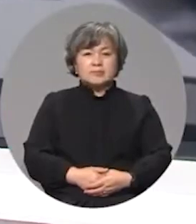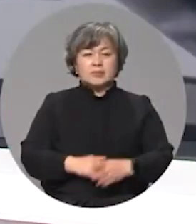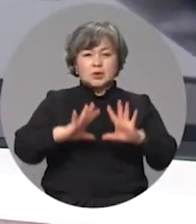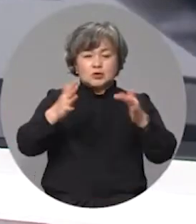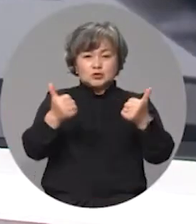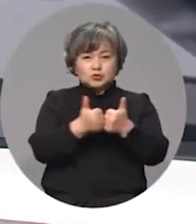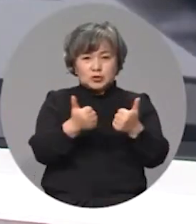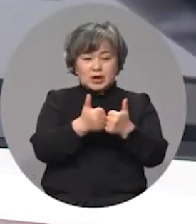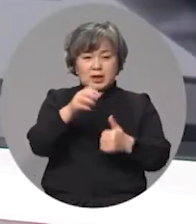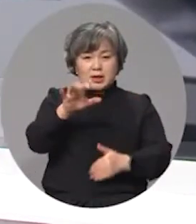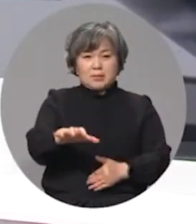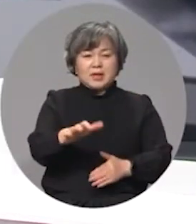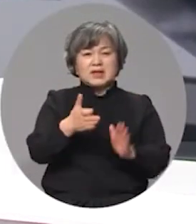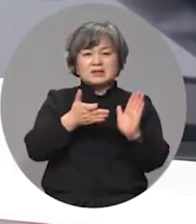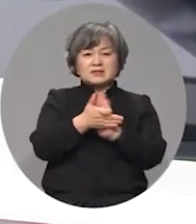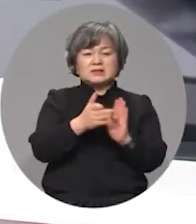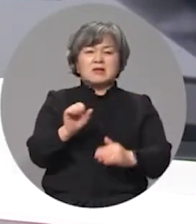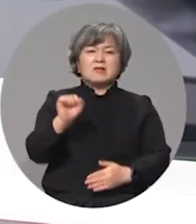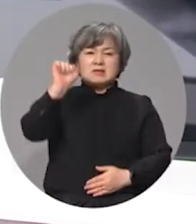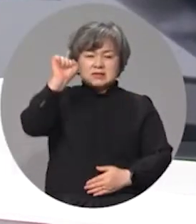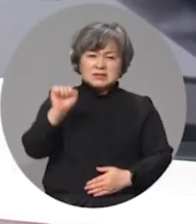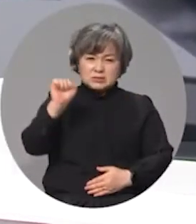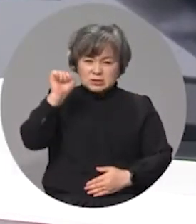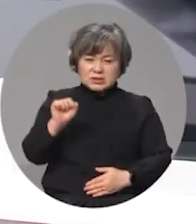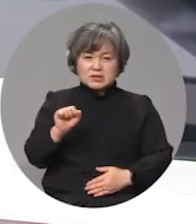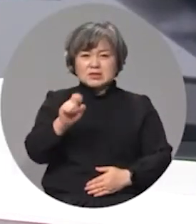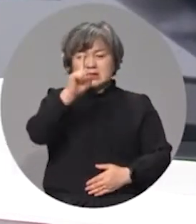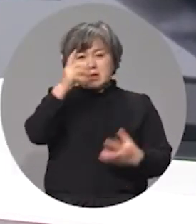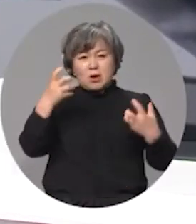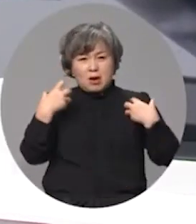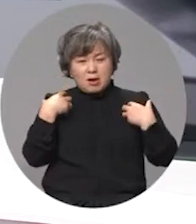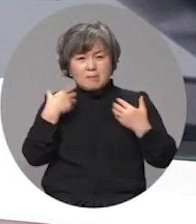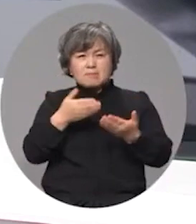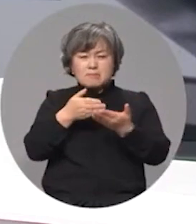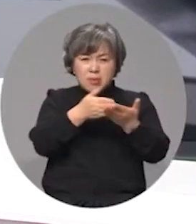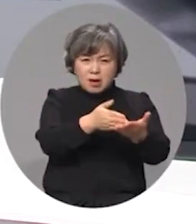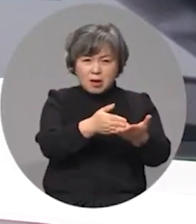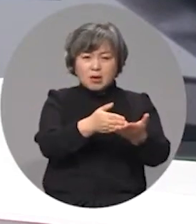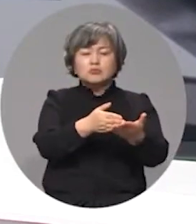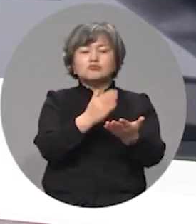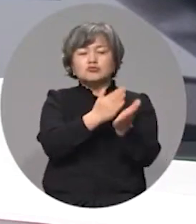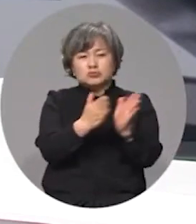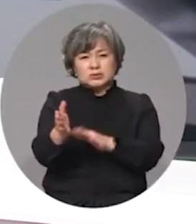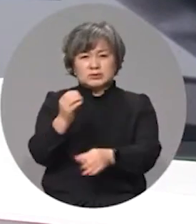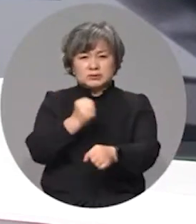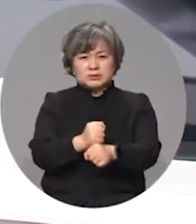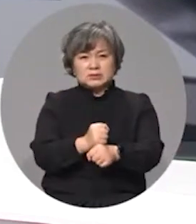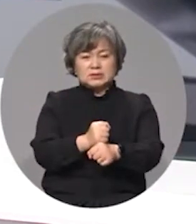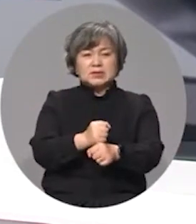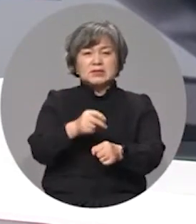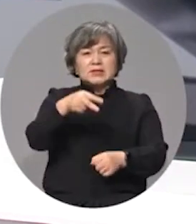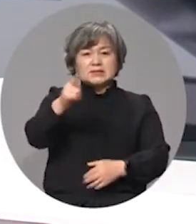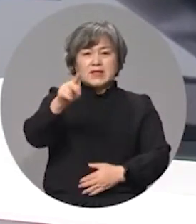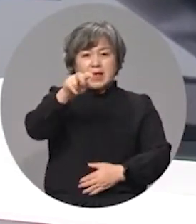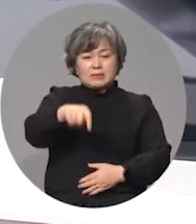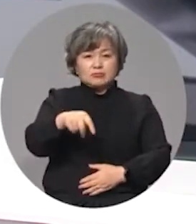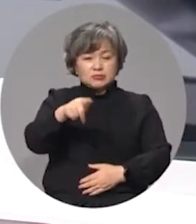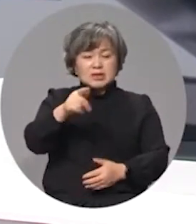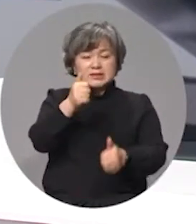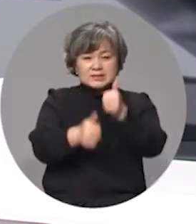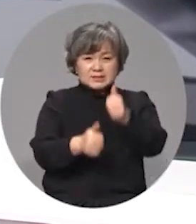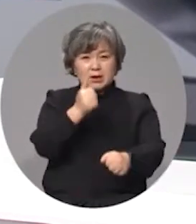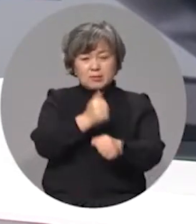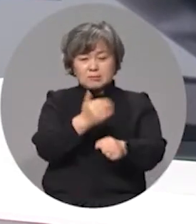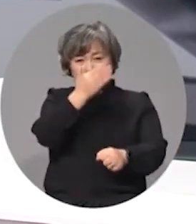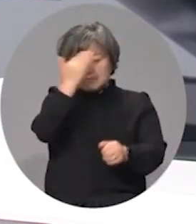국회의사당 앞 트럭 cv 청와대 국민 청원 그리고 행정 소송 준비 등 세무사 시험을 준비하는 청년